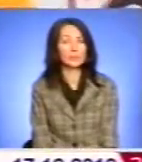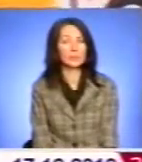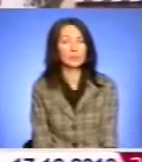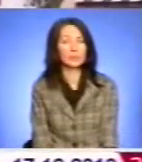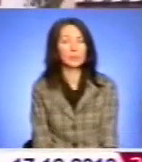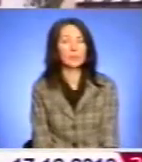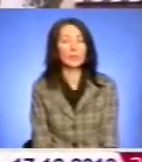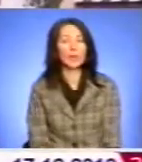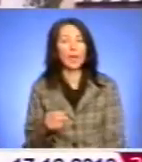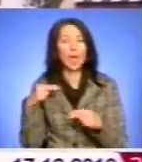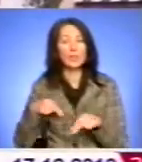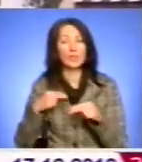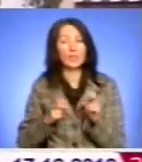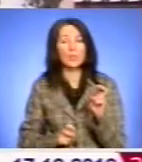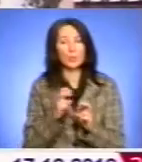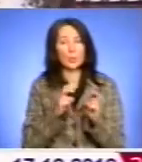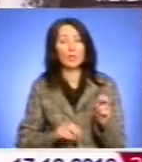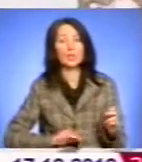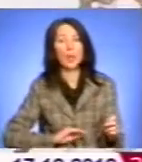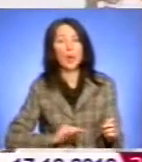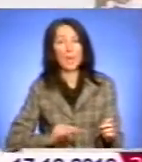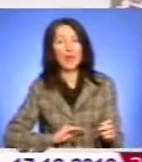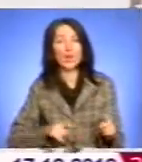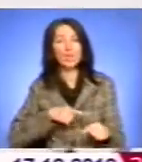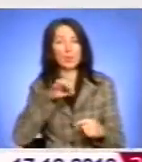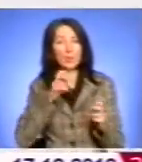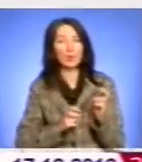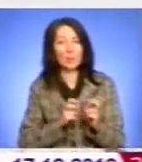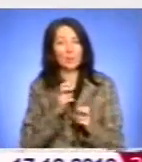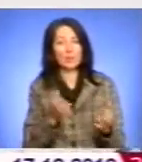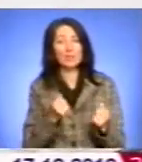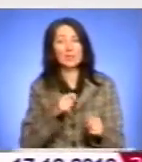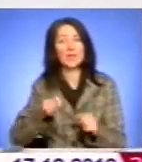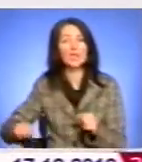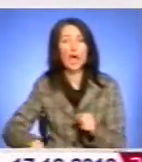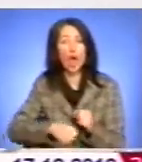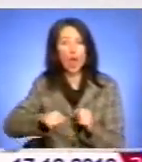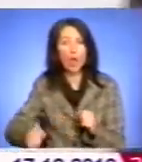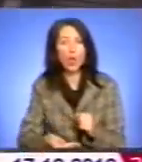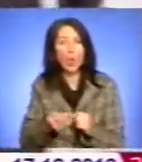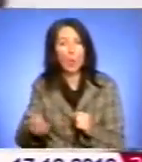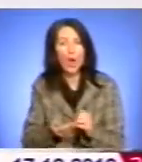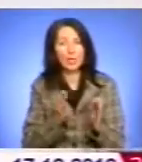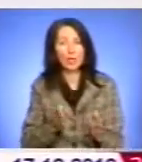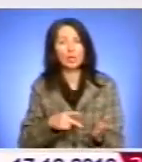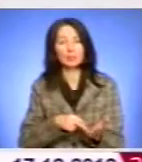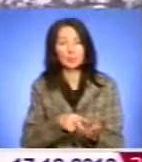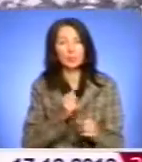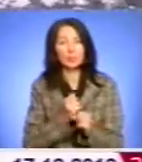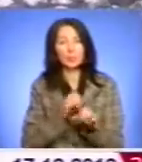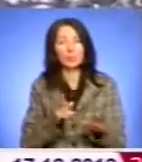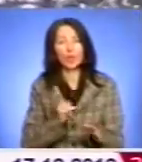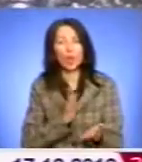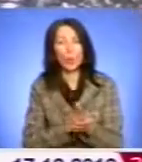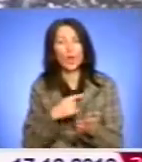тернополянина. Працівники підприємств і приватні підприємці взялися за лопати, як тільки дісталися робочих місць. Хто має власну техніку, використовує